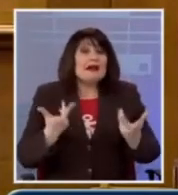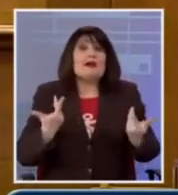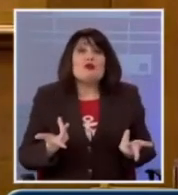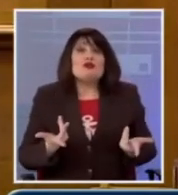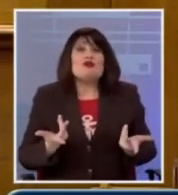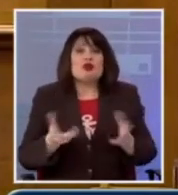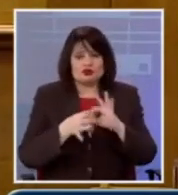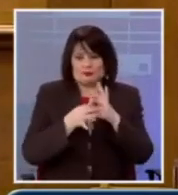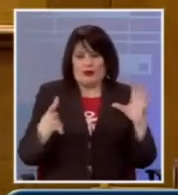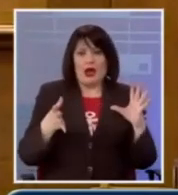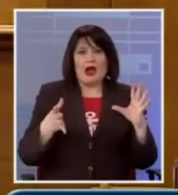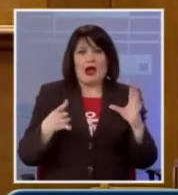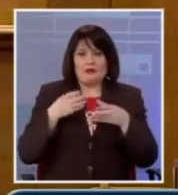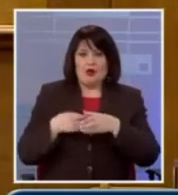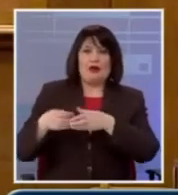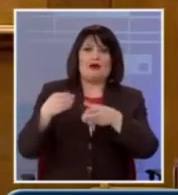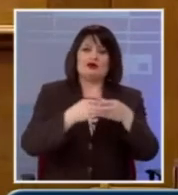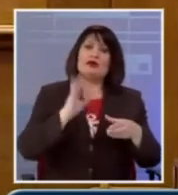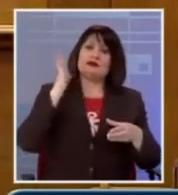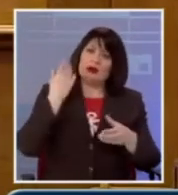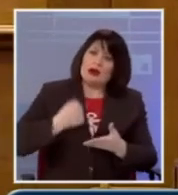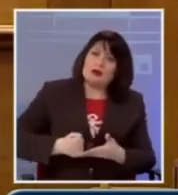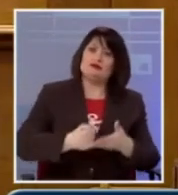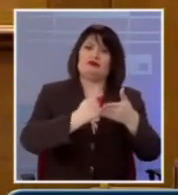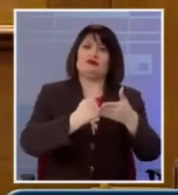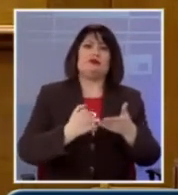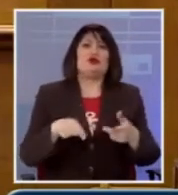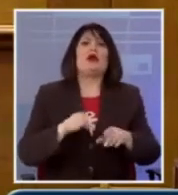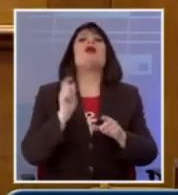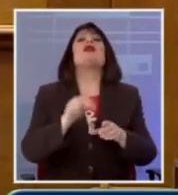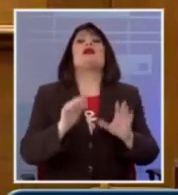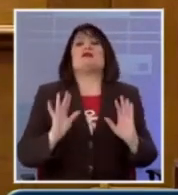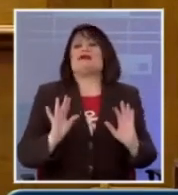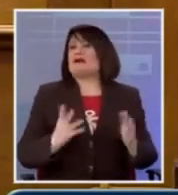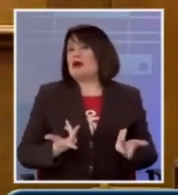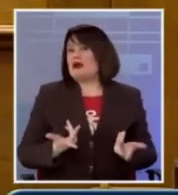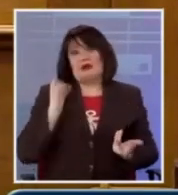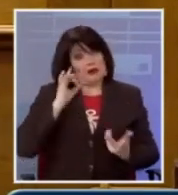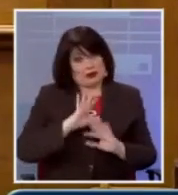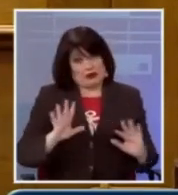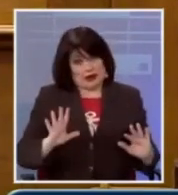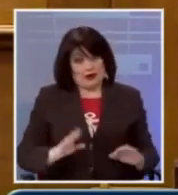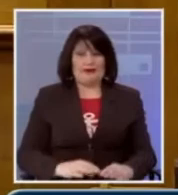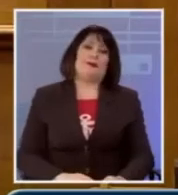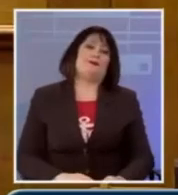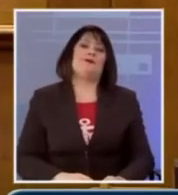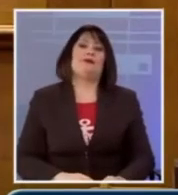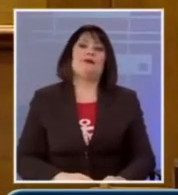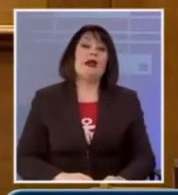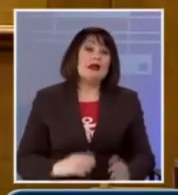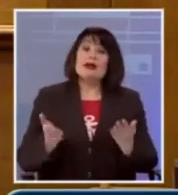διαρρήξει δεσμούς με κοινωνικά στρώματα που στο παρελθόν κατάφερε να εκφράζει. Και δεν θα βοηθήσει